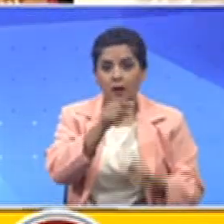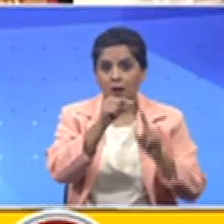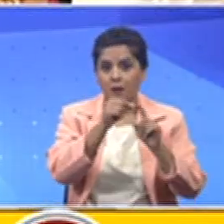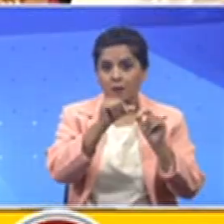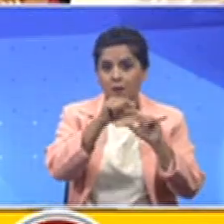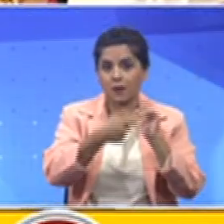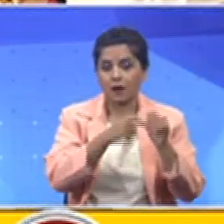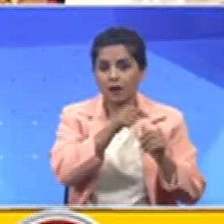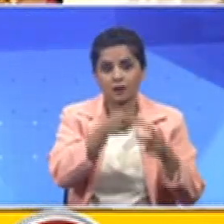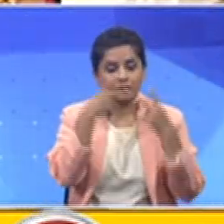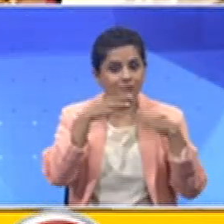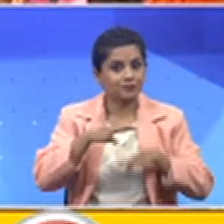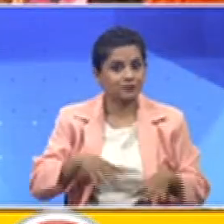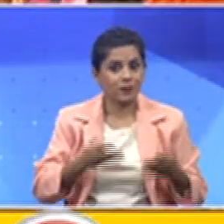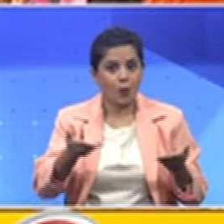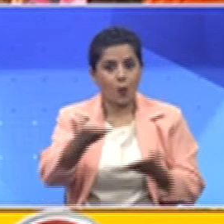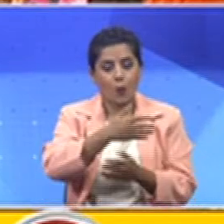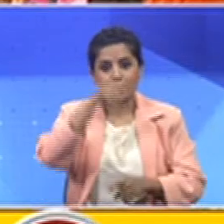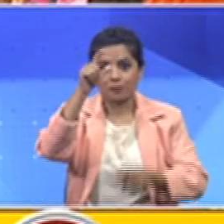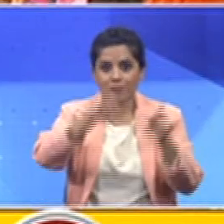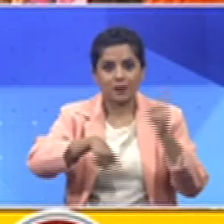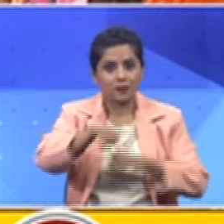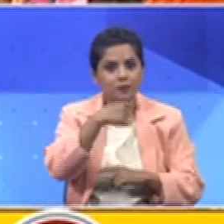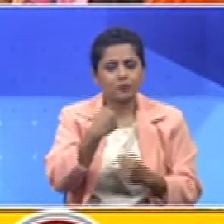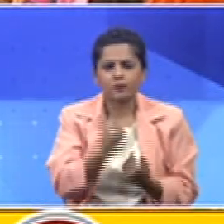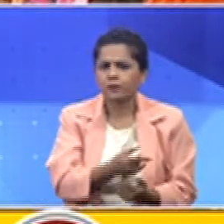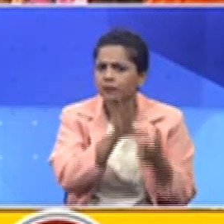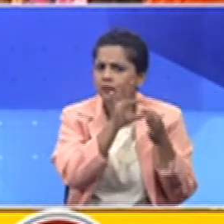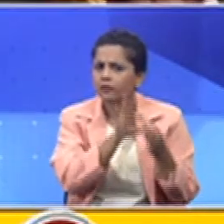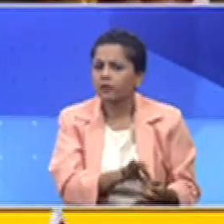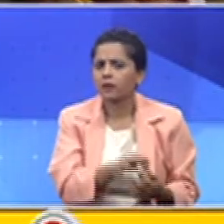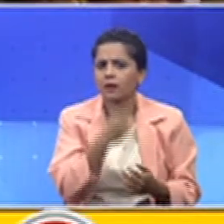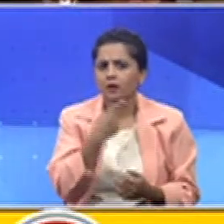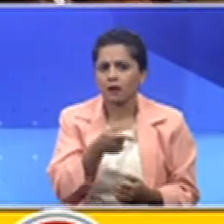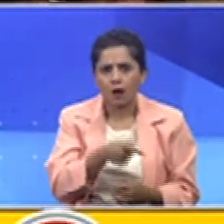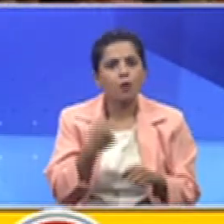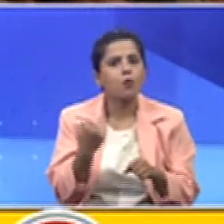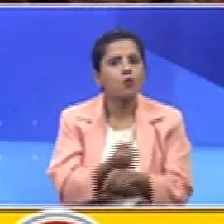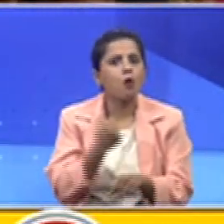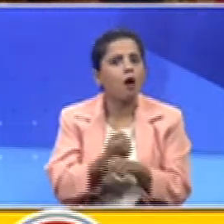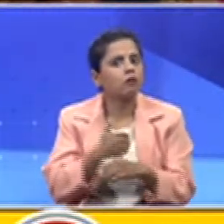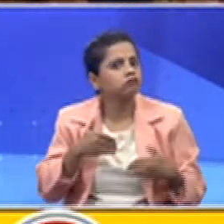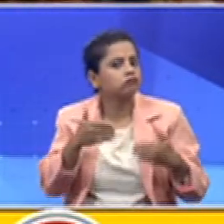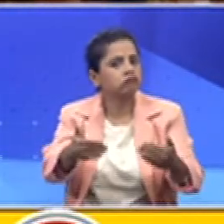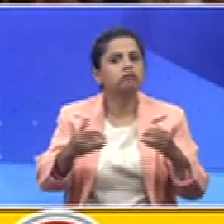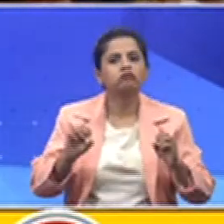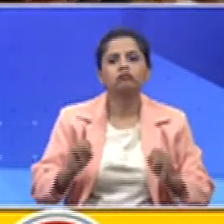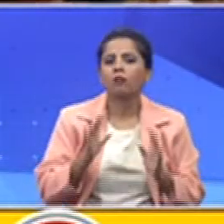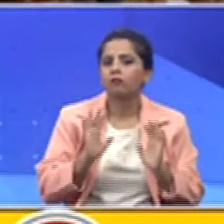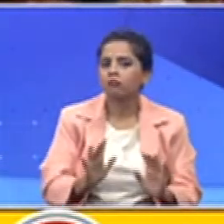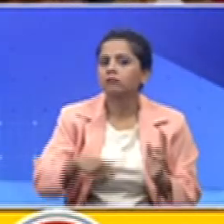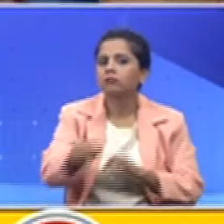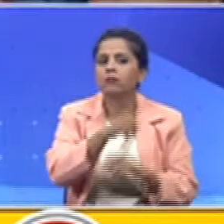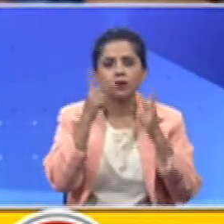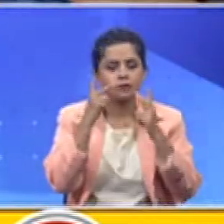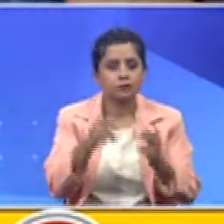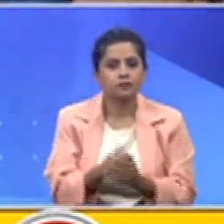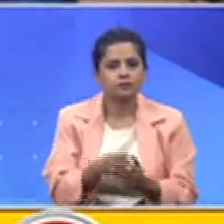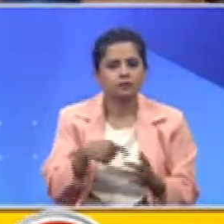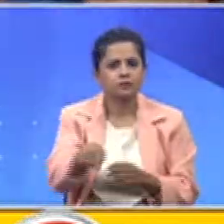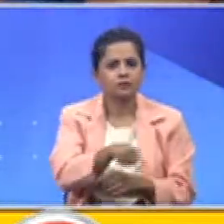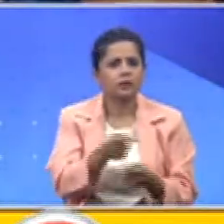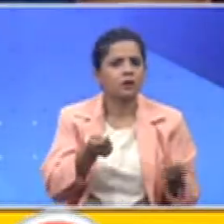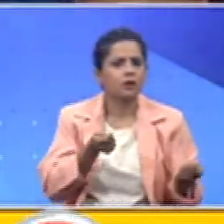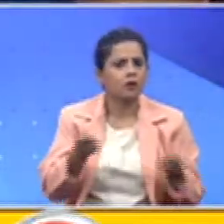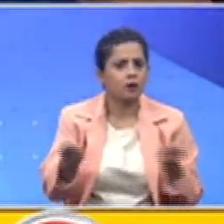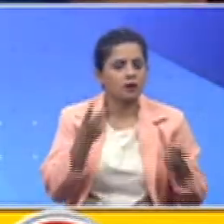गांव के आदिवासी भाई बहनों ने इसे लेकर काम भी शुरू कर दिया है। यहां प्रशासन